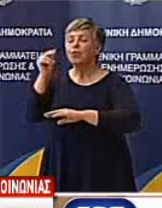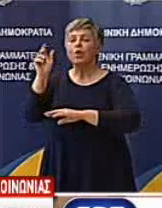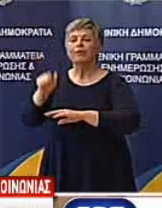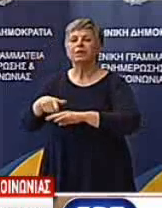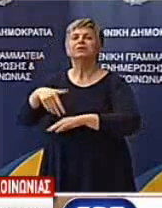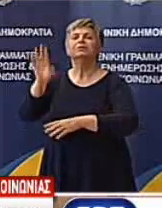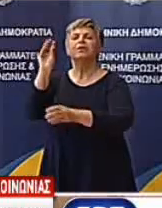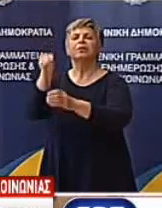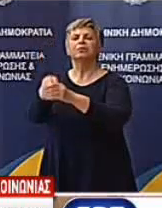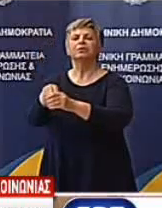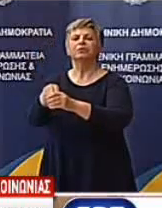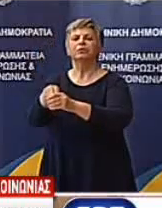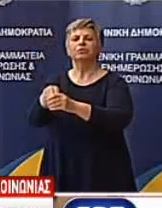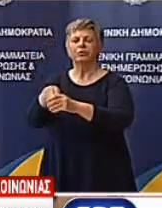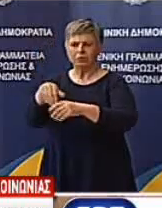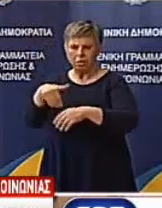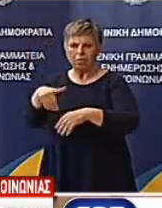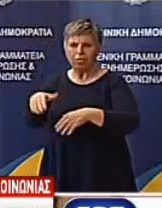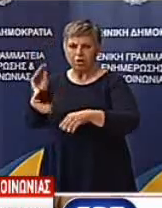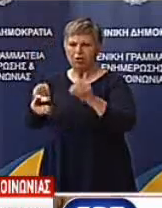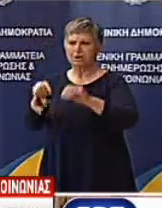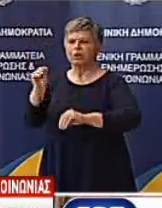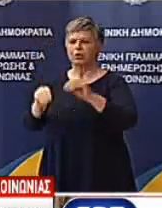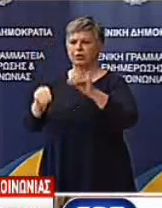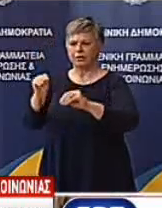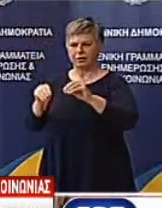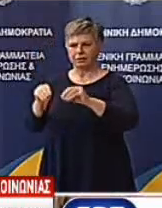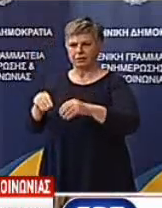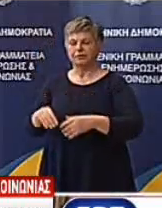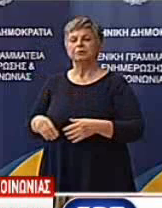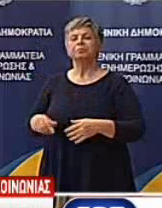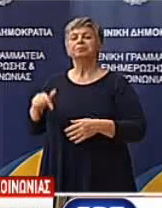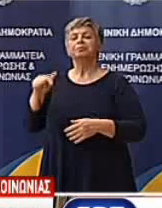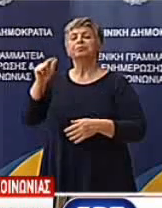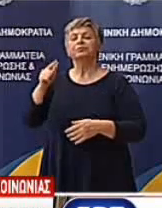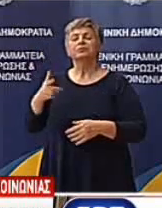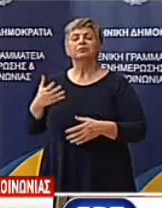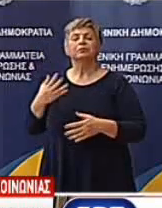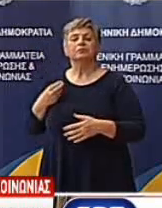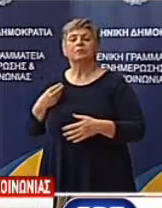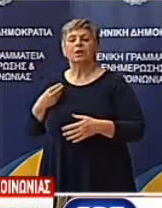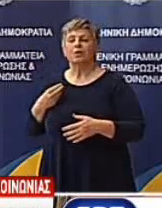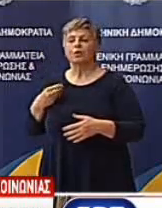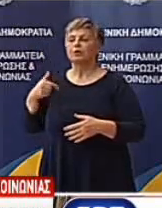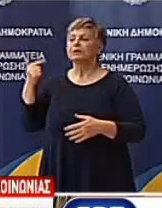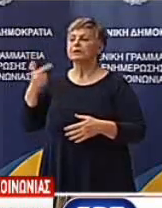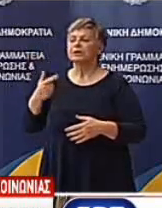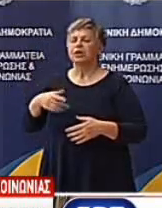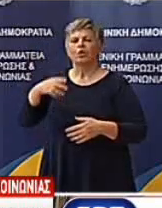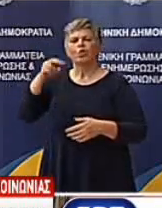τόσο με την κυρία Γεννηματά όσο και με τον κύριο Κουβέλη, εξετάζεται τη διεύρυνση της κοινοβουλευτικής πλειοψηφίας μέσα από ένα